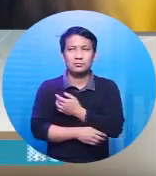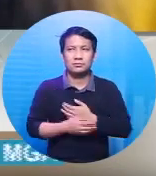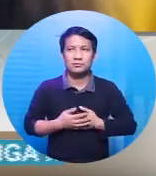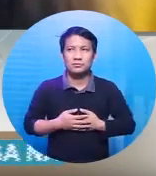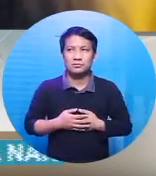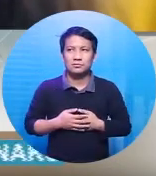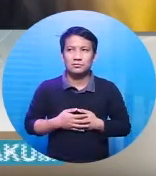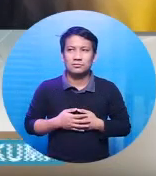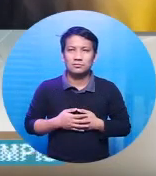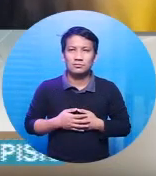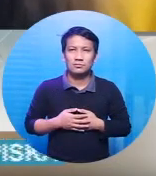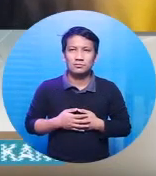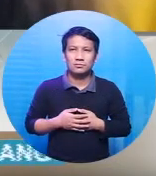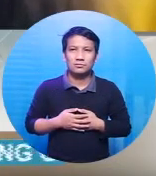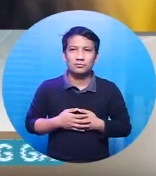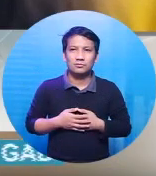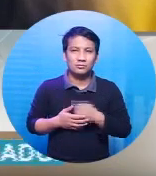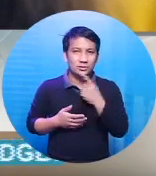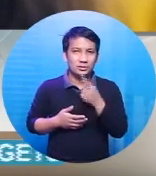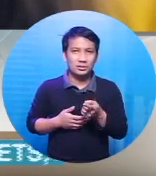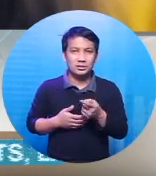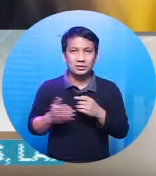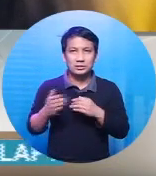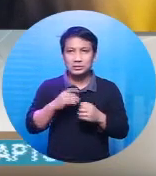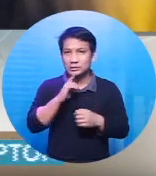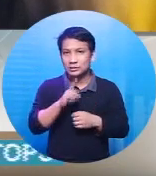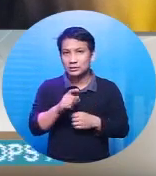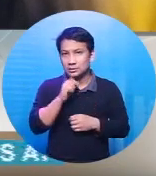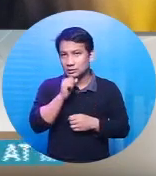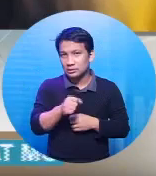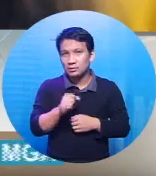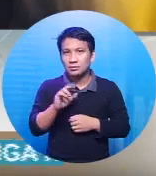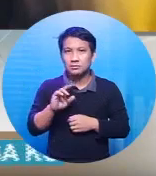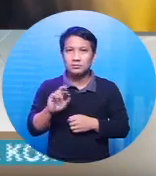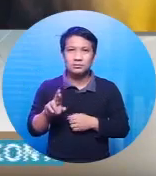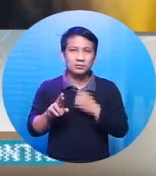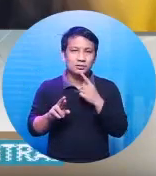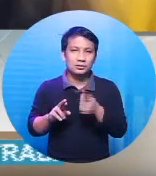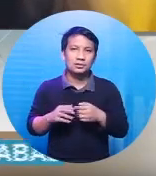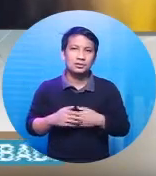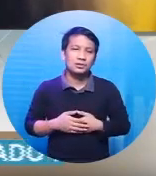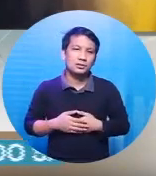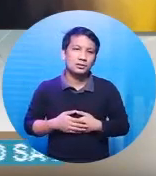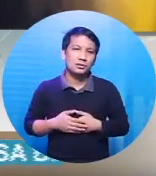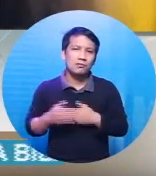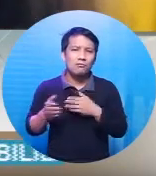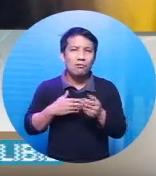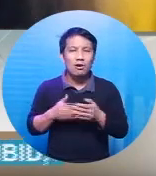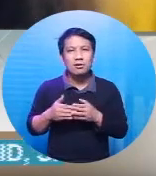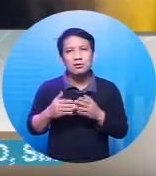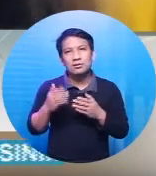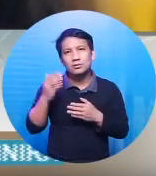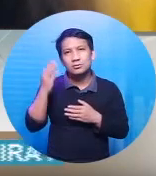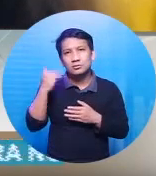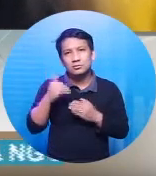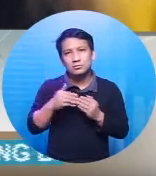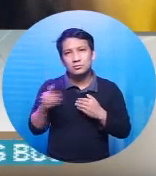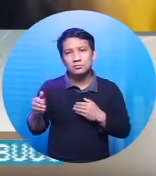sige po. Oo. And hindi po kayo sure. Yung hindi kasi po ganito yan sir